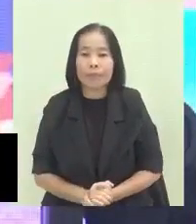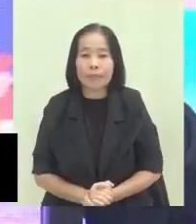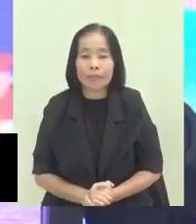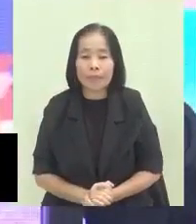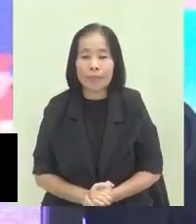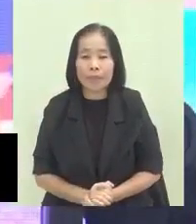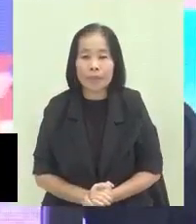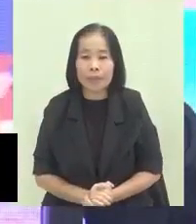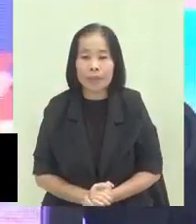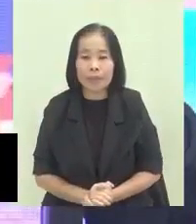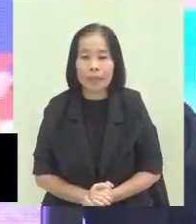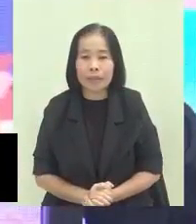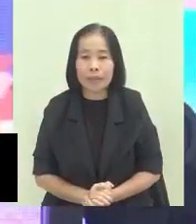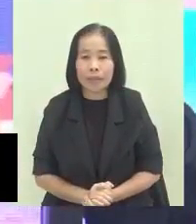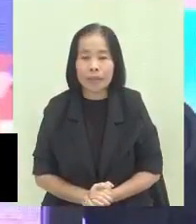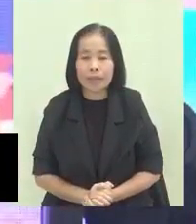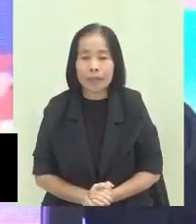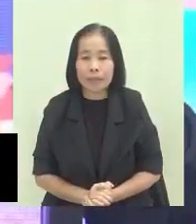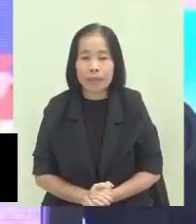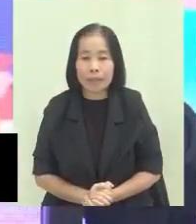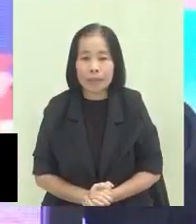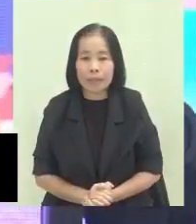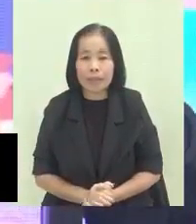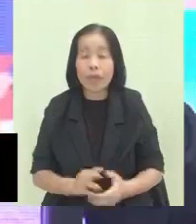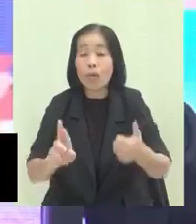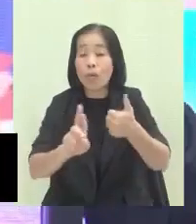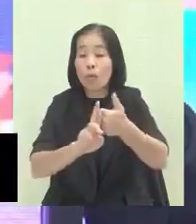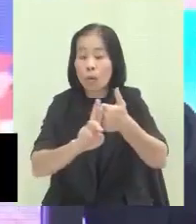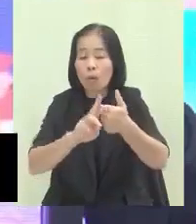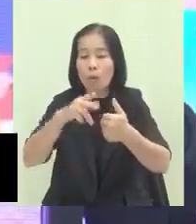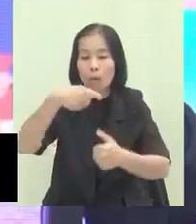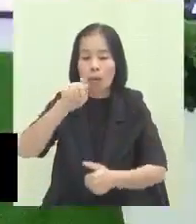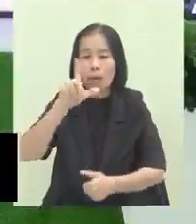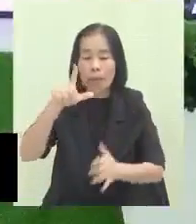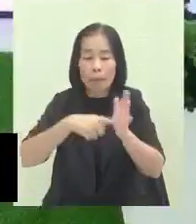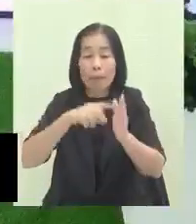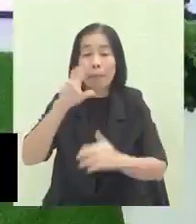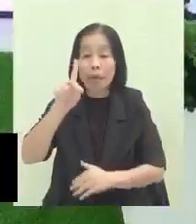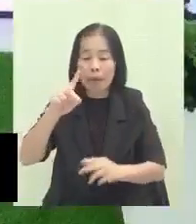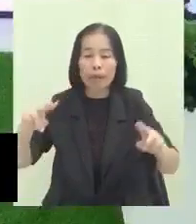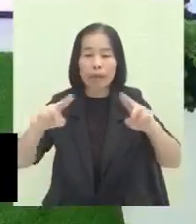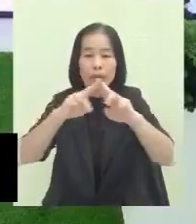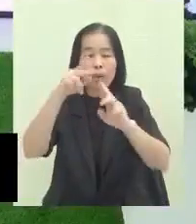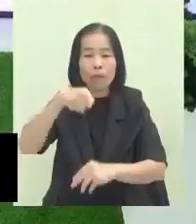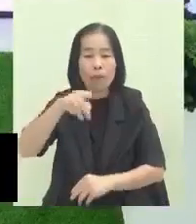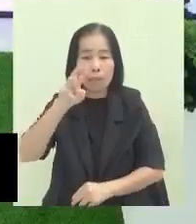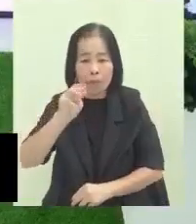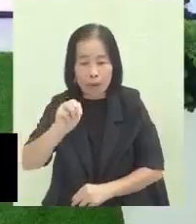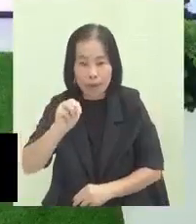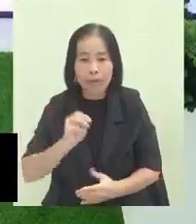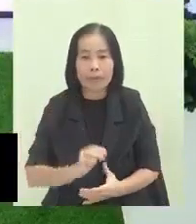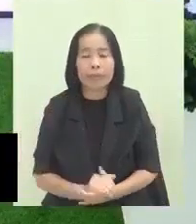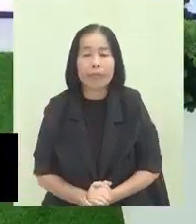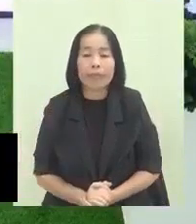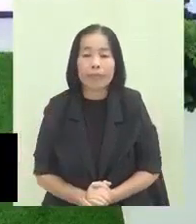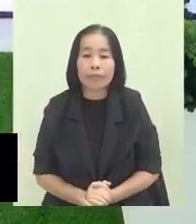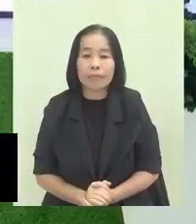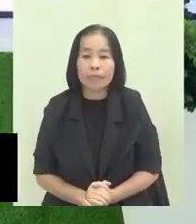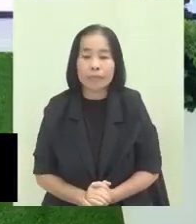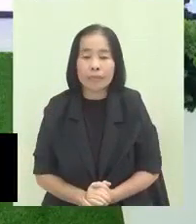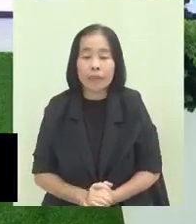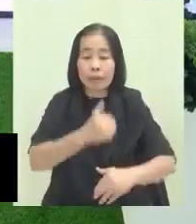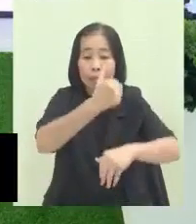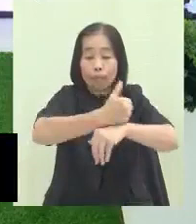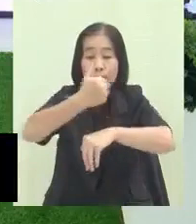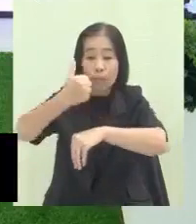านกัณพงษ์รังสีสว่างรองปลัดกระทรวงการพัฒนาสังคมและความมั่นคงของมนุษย์ผู้นำองค์กร